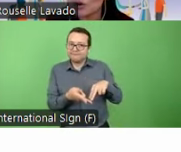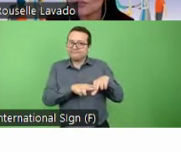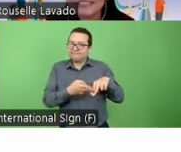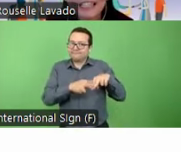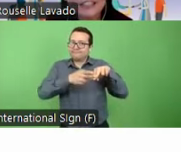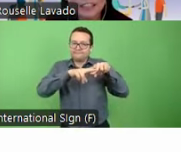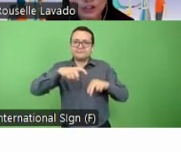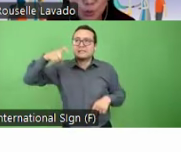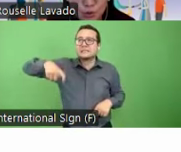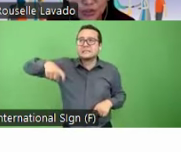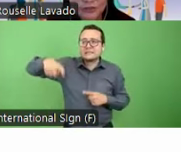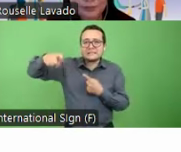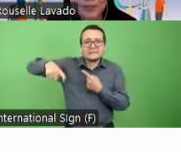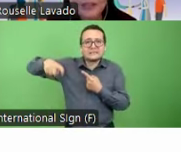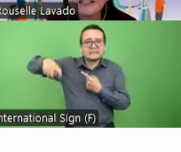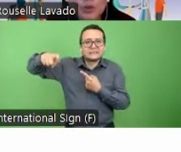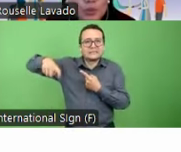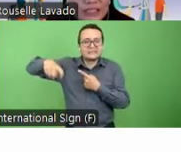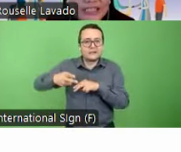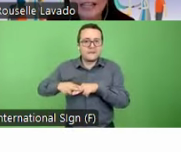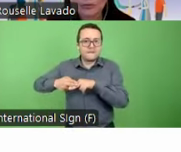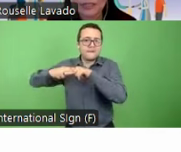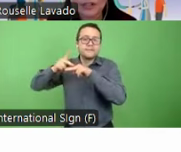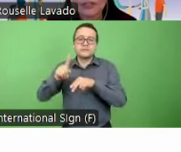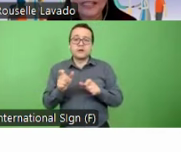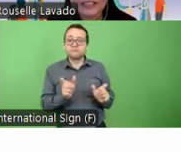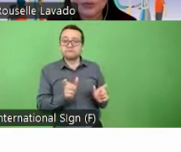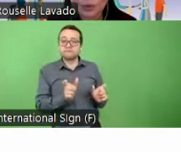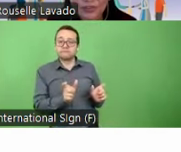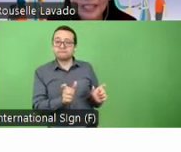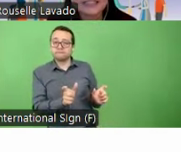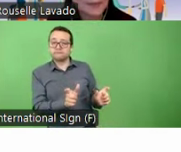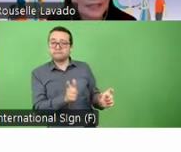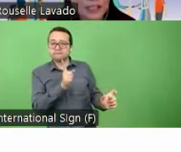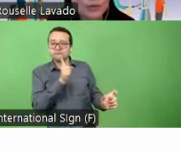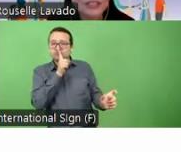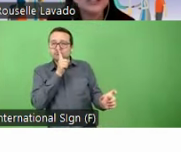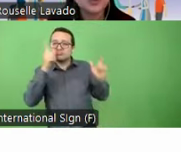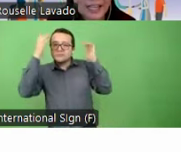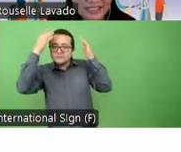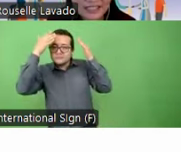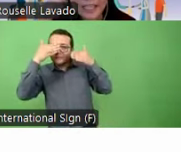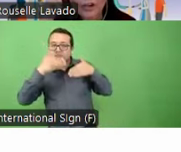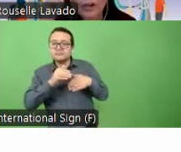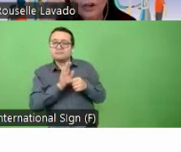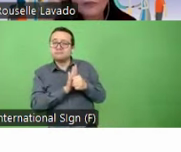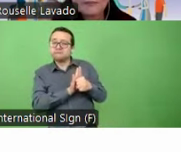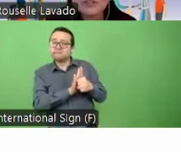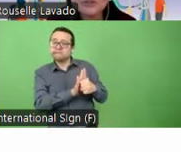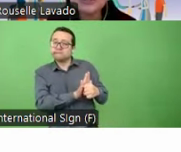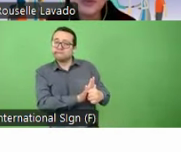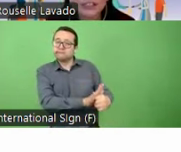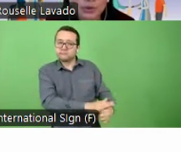d'expérimenter ces besoins non satisfaits. Ils vivent dans un état d'exclusion silencieuse, non seulement exposés au risque de